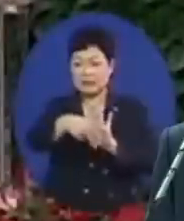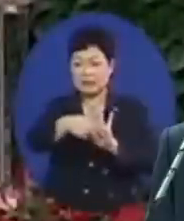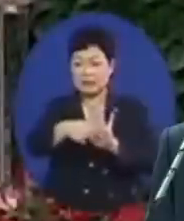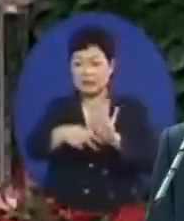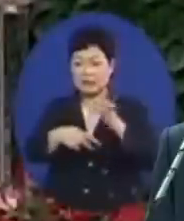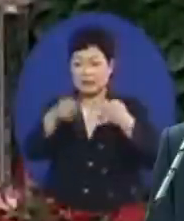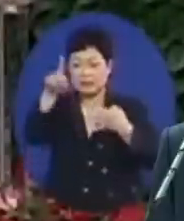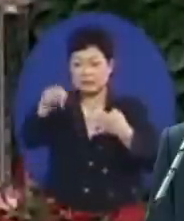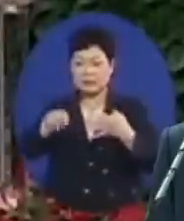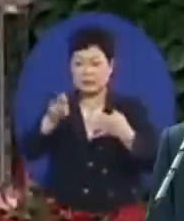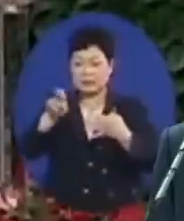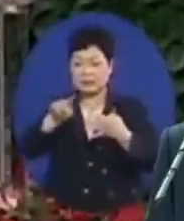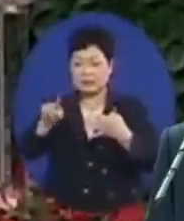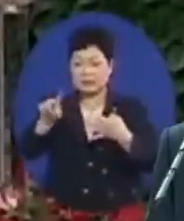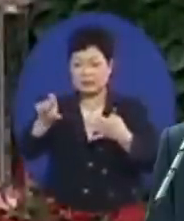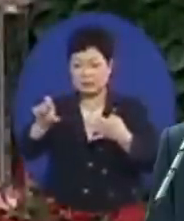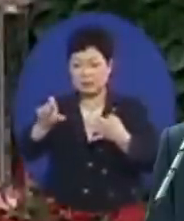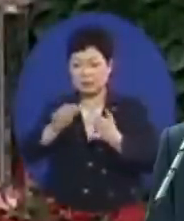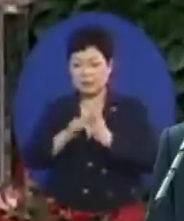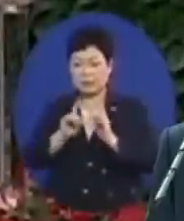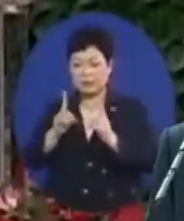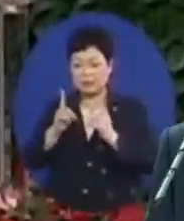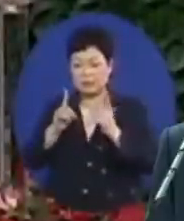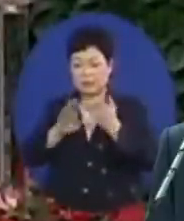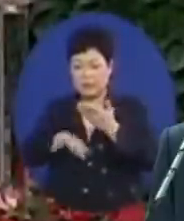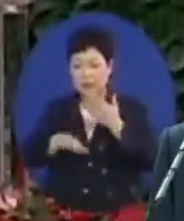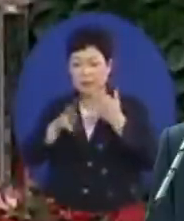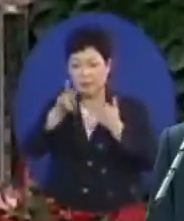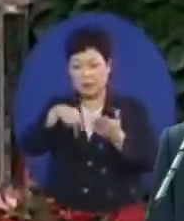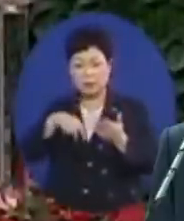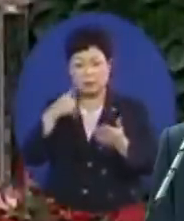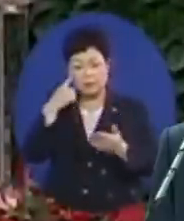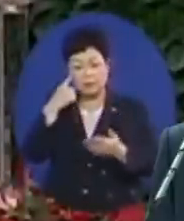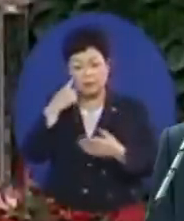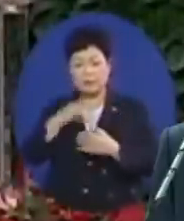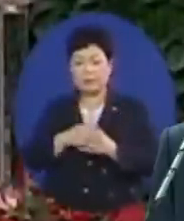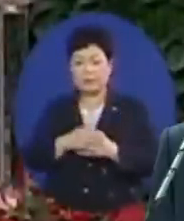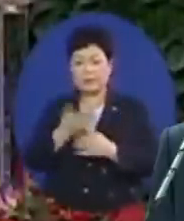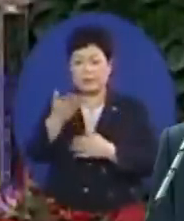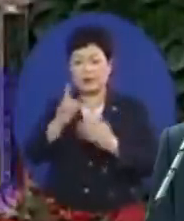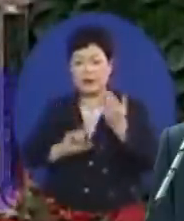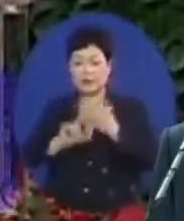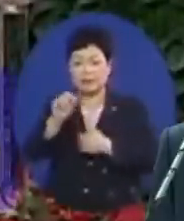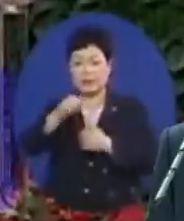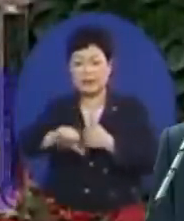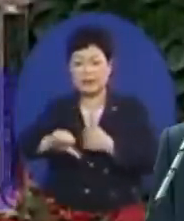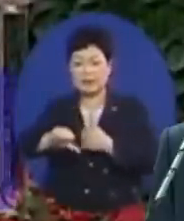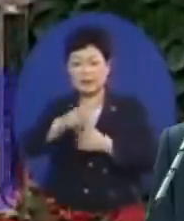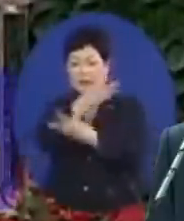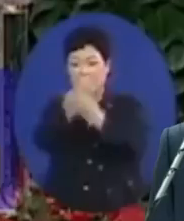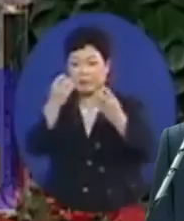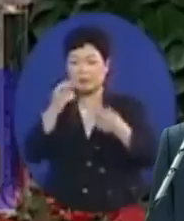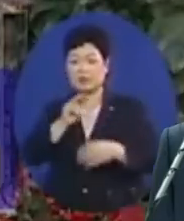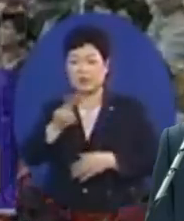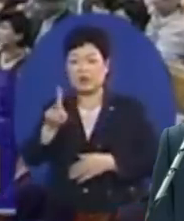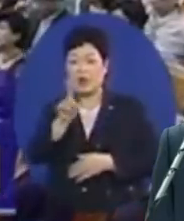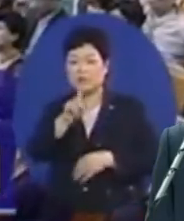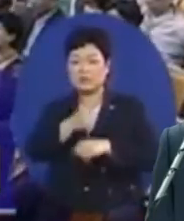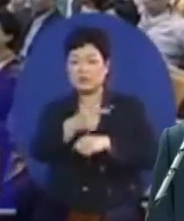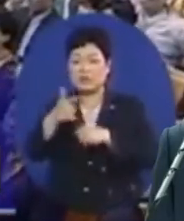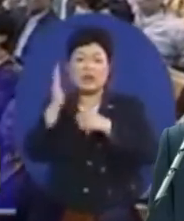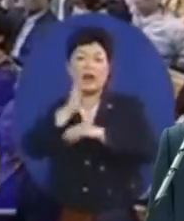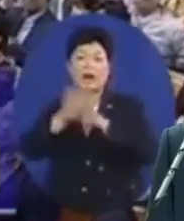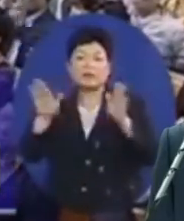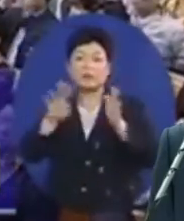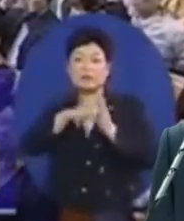14장 12절로 15절 이하에 보면 이렇게 기록하고 있는 것입니다. 너 아침의 아들 계맹승이여, 어찌 그리